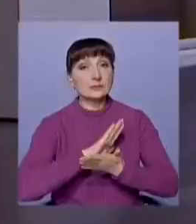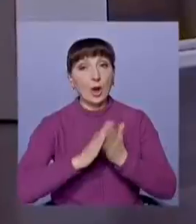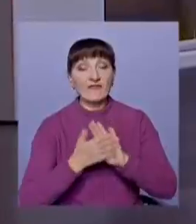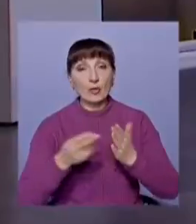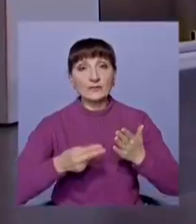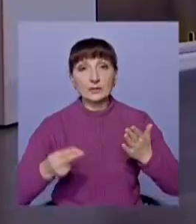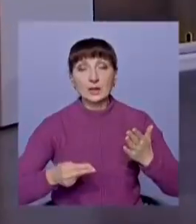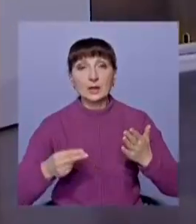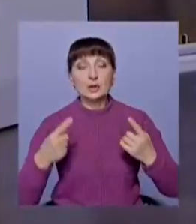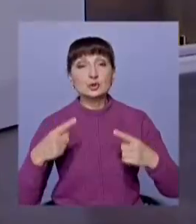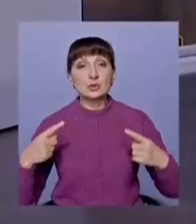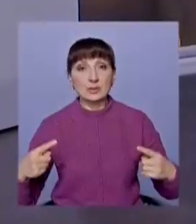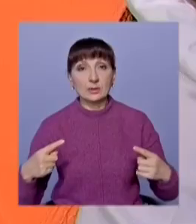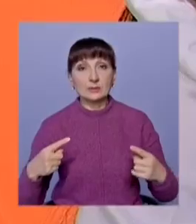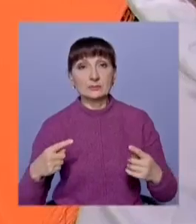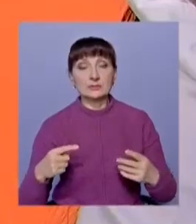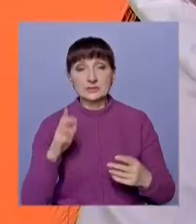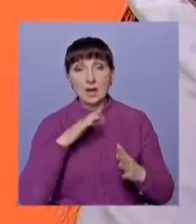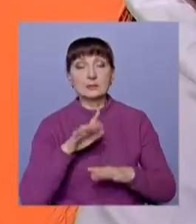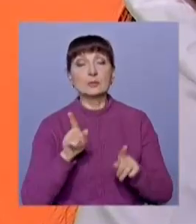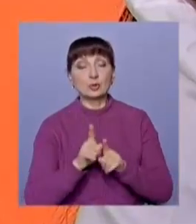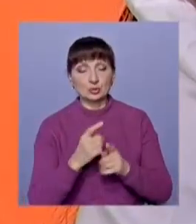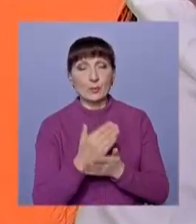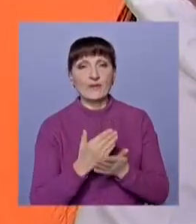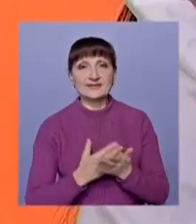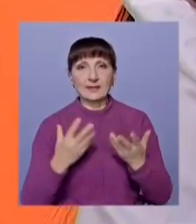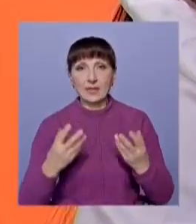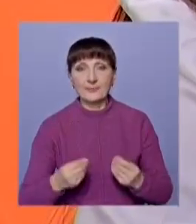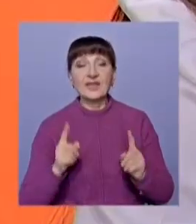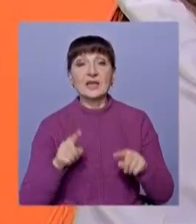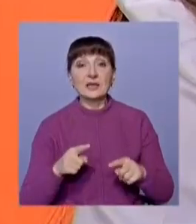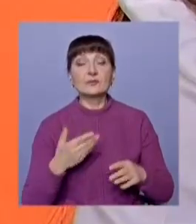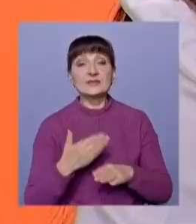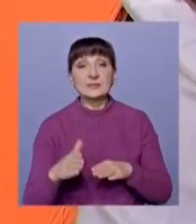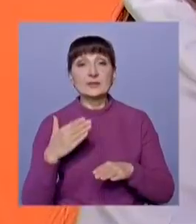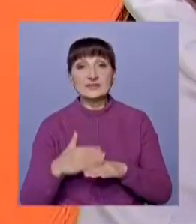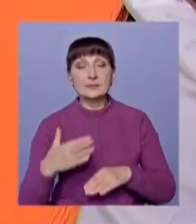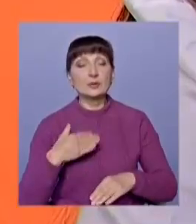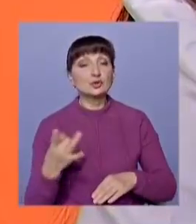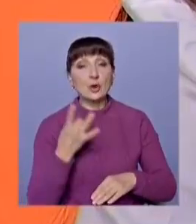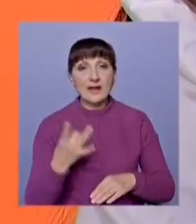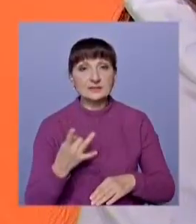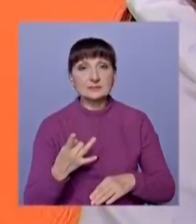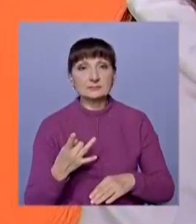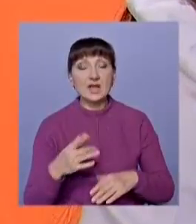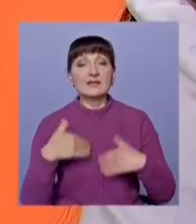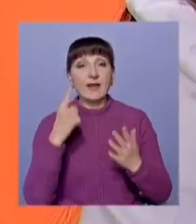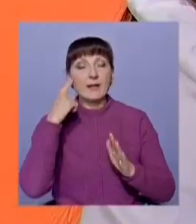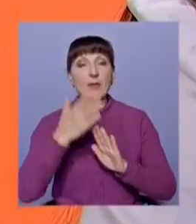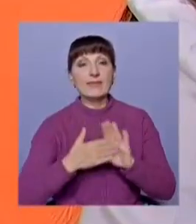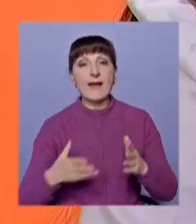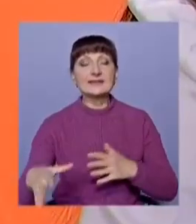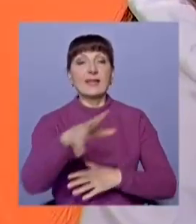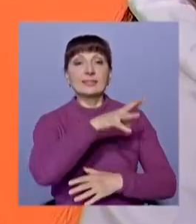документов с ЕС, вот это также стоит на повестке дня. И вот так вот шаг за шагом мы еще раз подчеркнули, да, дали понять